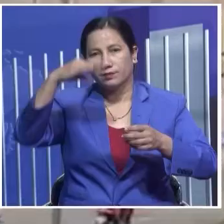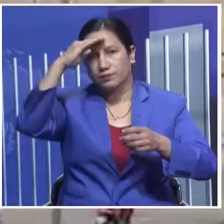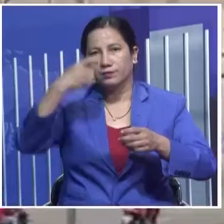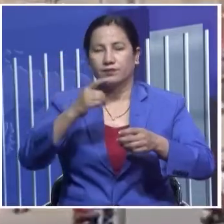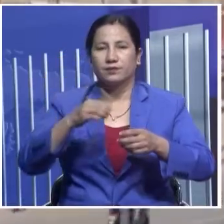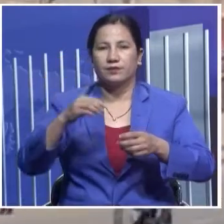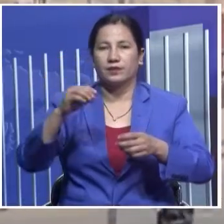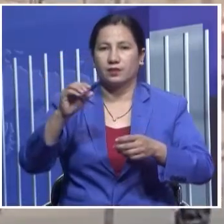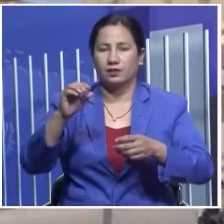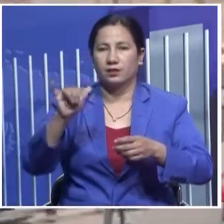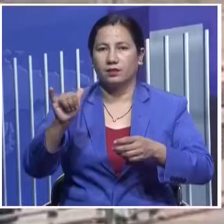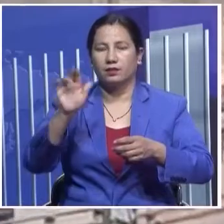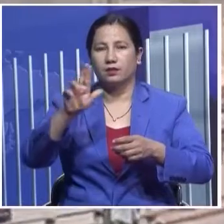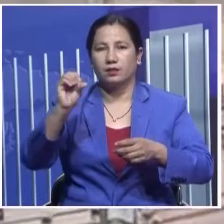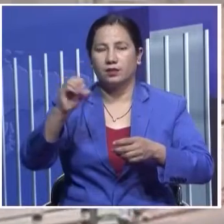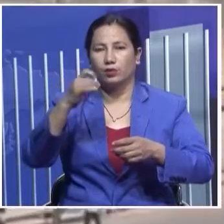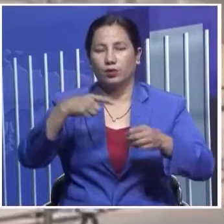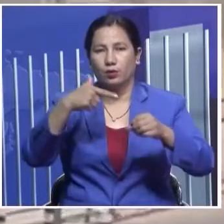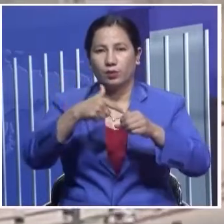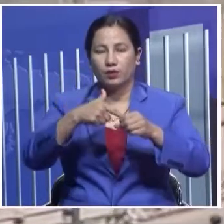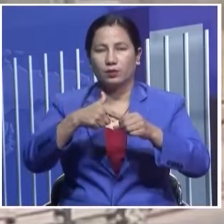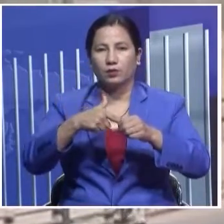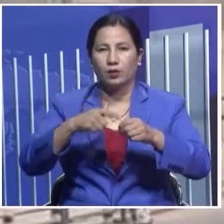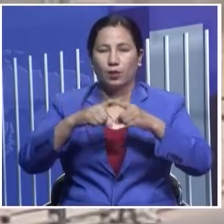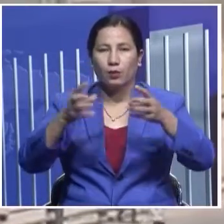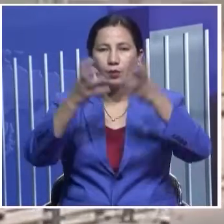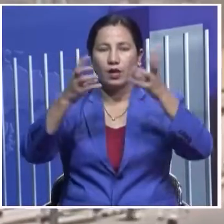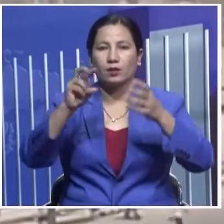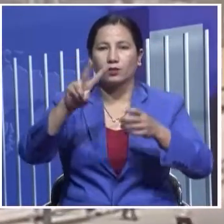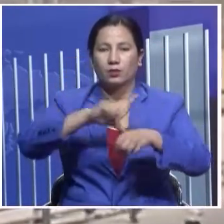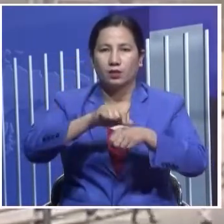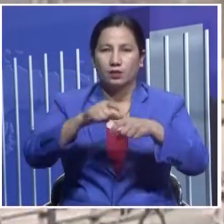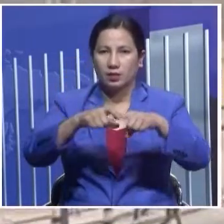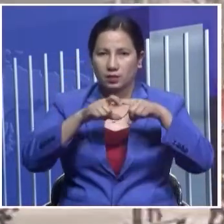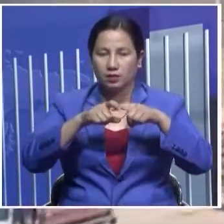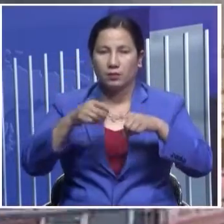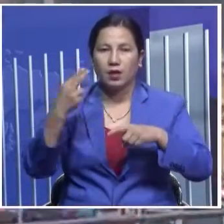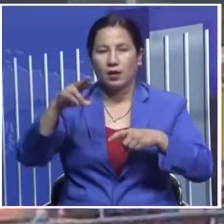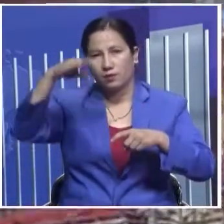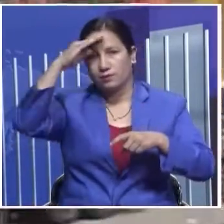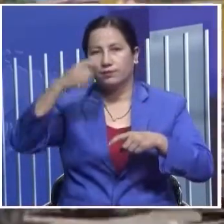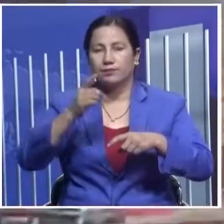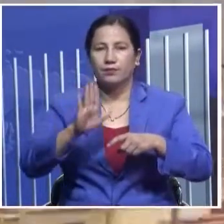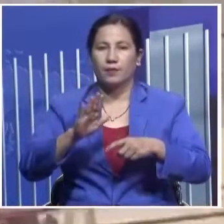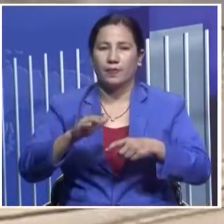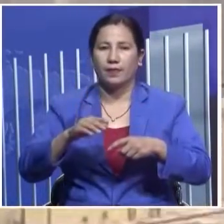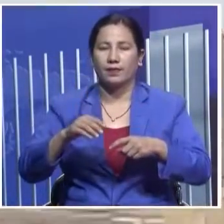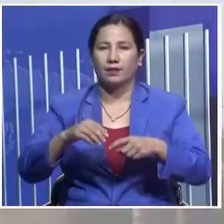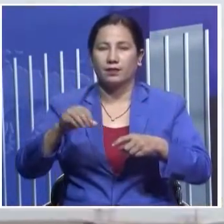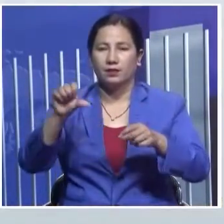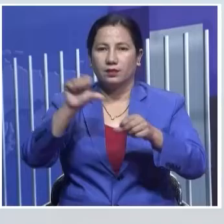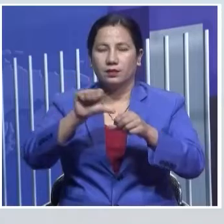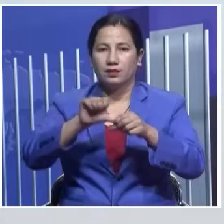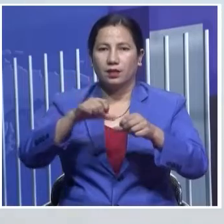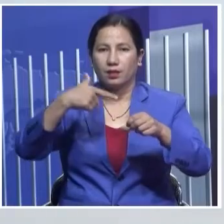छ। डिपोको पेट्रोल भण्डारणको मुखैमा लागेको आगो 2 घण्टापछि नियन्त्रणमा आएको प्रहरीले जनाएको छ। डिजल र पेट्रोल